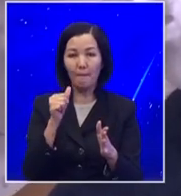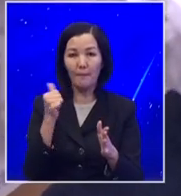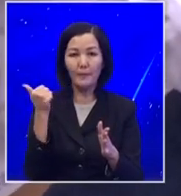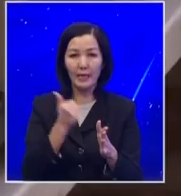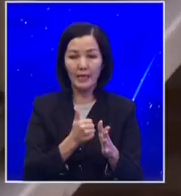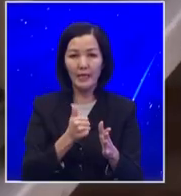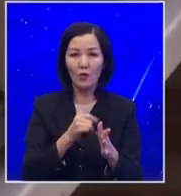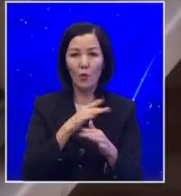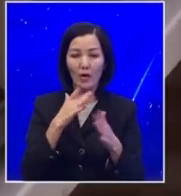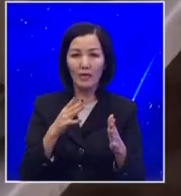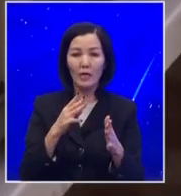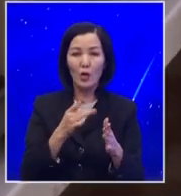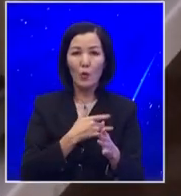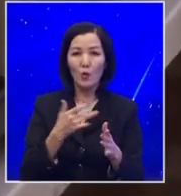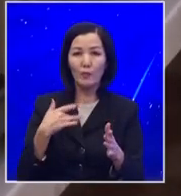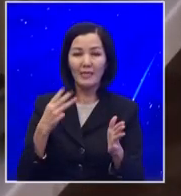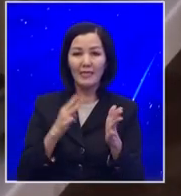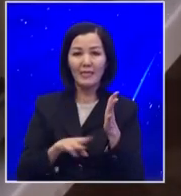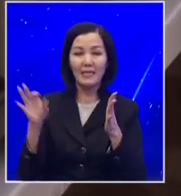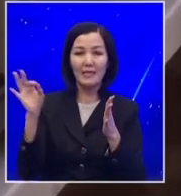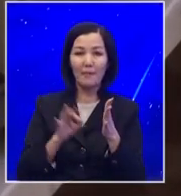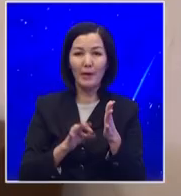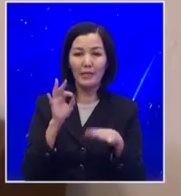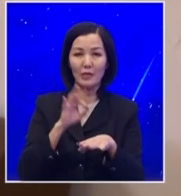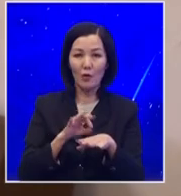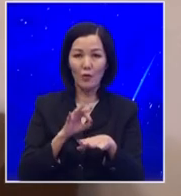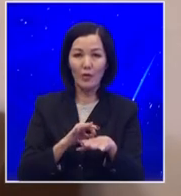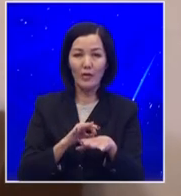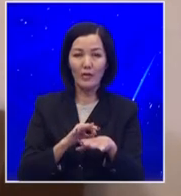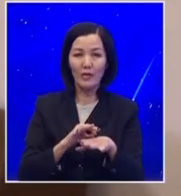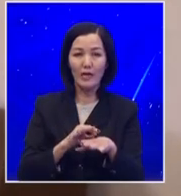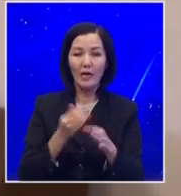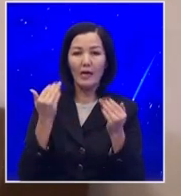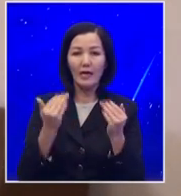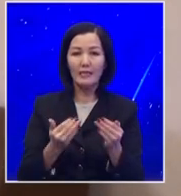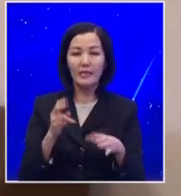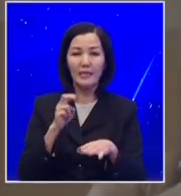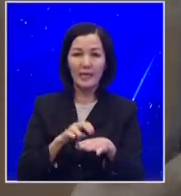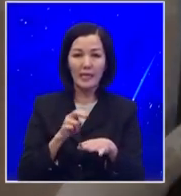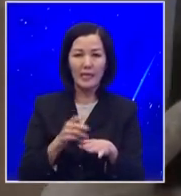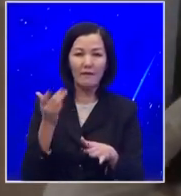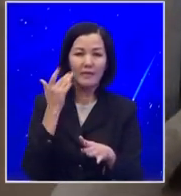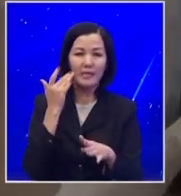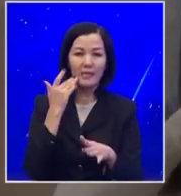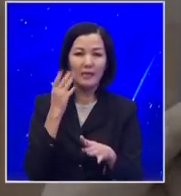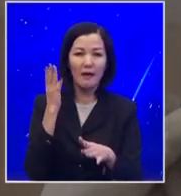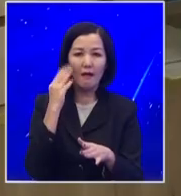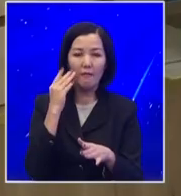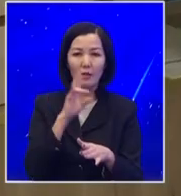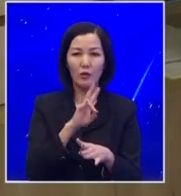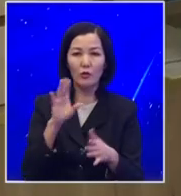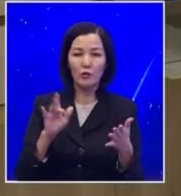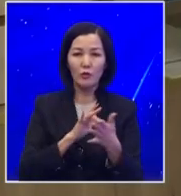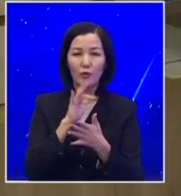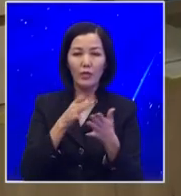зақымданыпты. Сондықтан ананың өмірімен күрес мамандар үшін майданға тең болды дейді дәрігерлер. Ақ халаттылар үнемі Алматы мен Нұр-Сұлтан